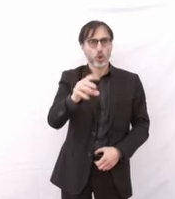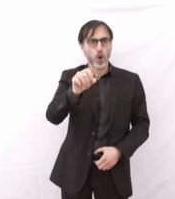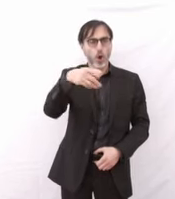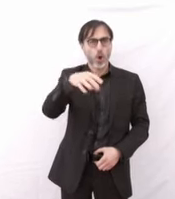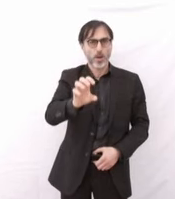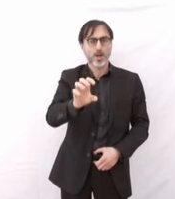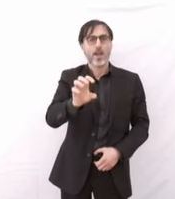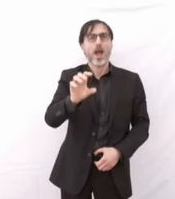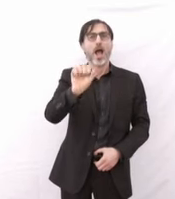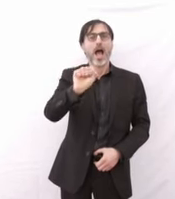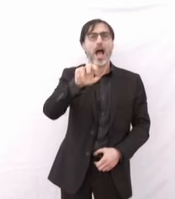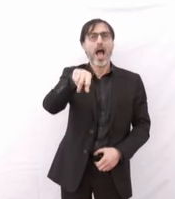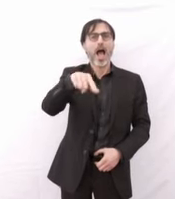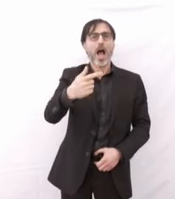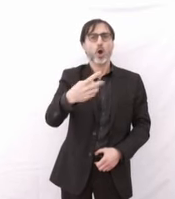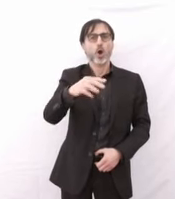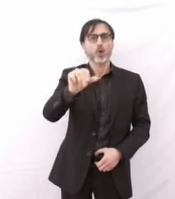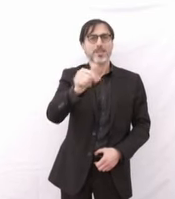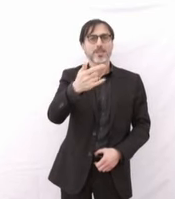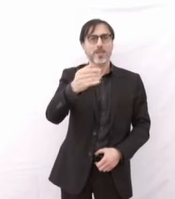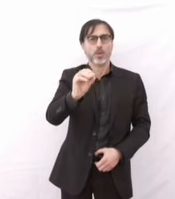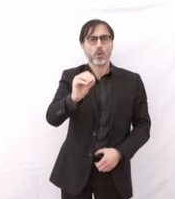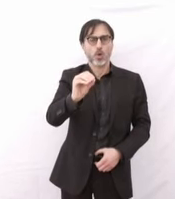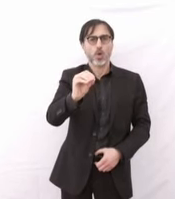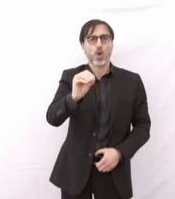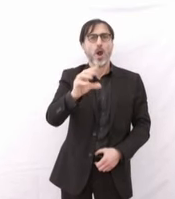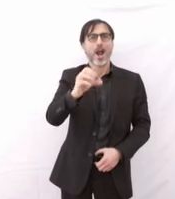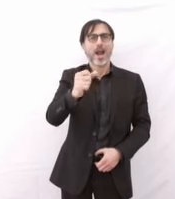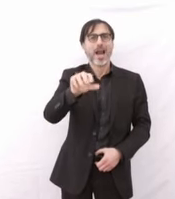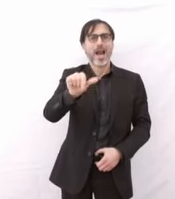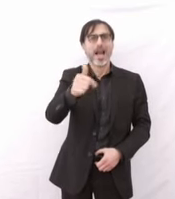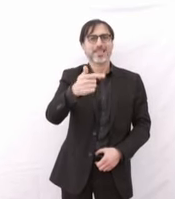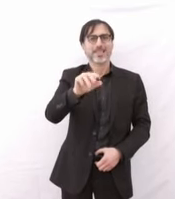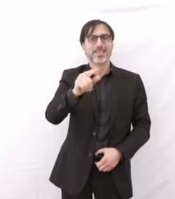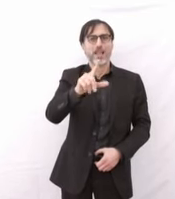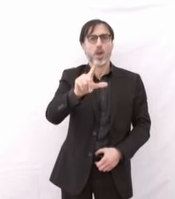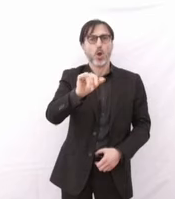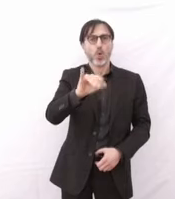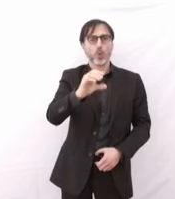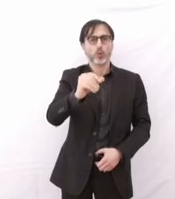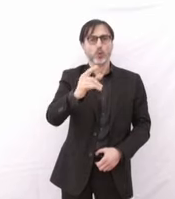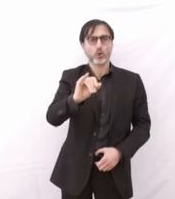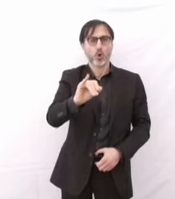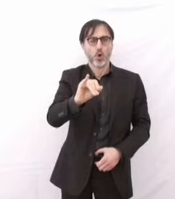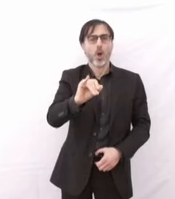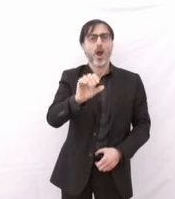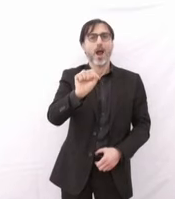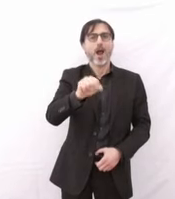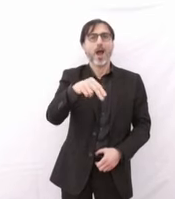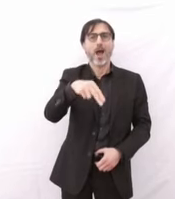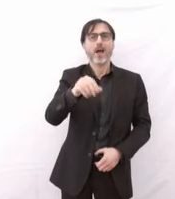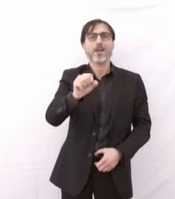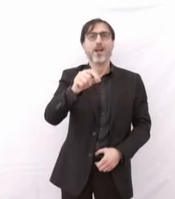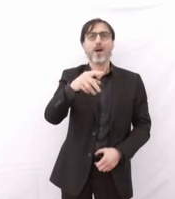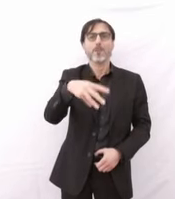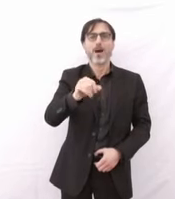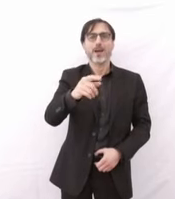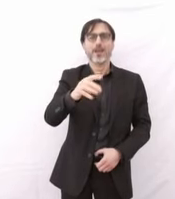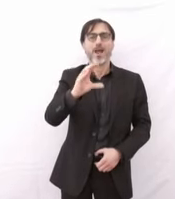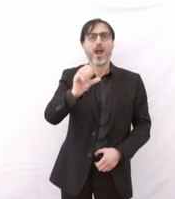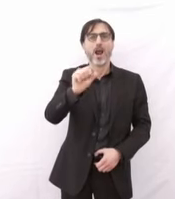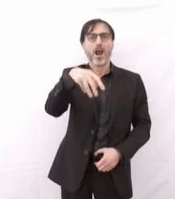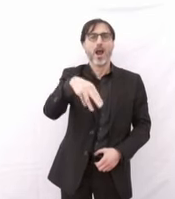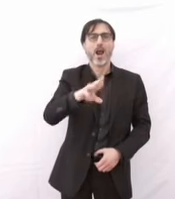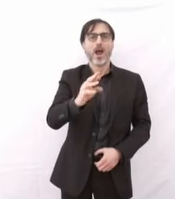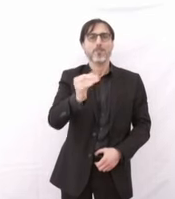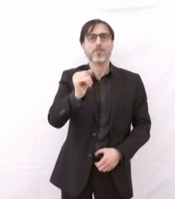Agostino, Ida Castelluccio, Domenico Calviello, Anna Maria Cambria,